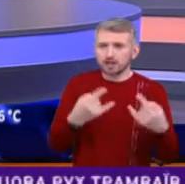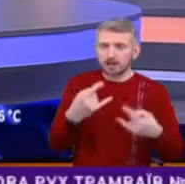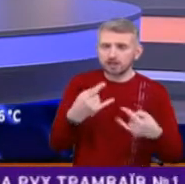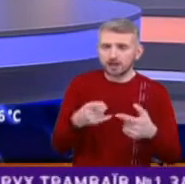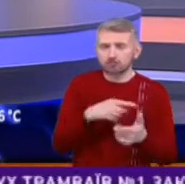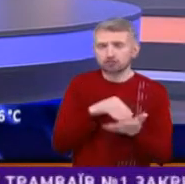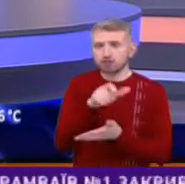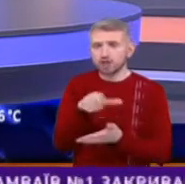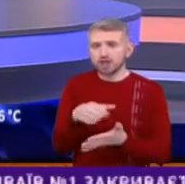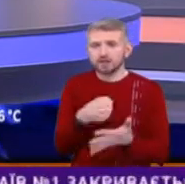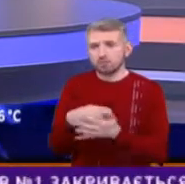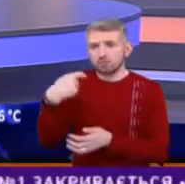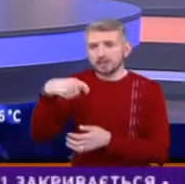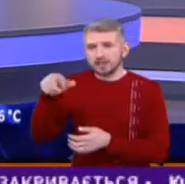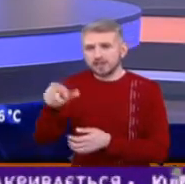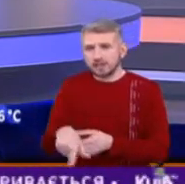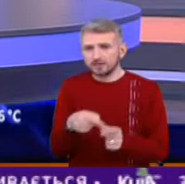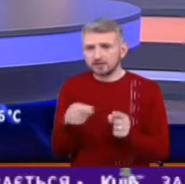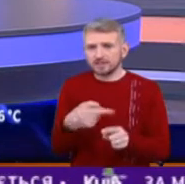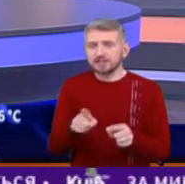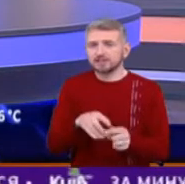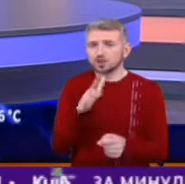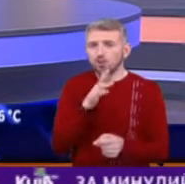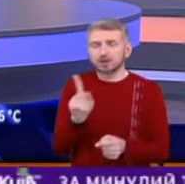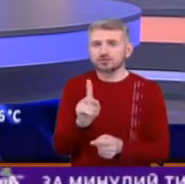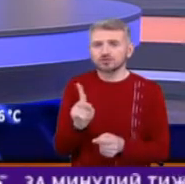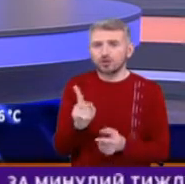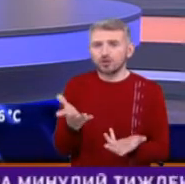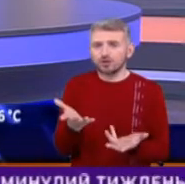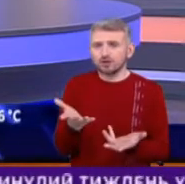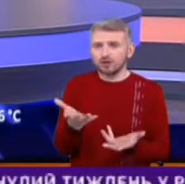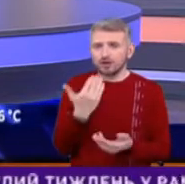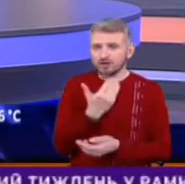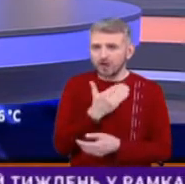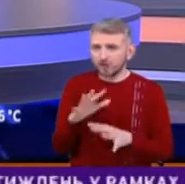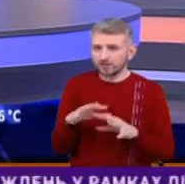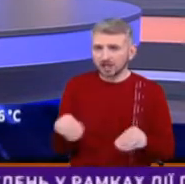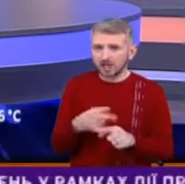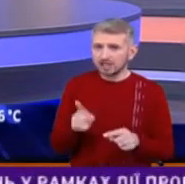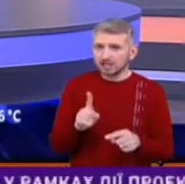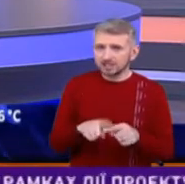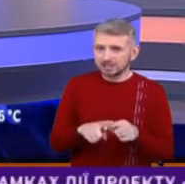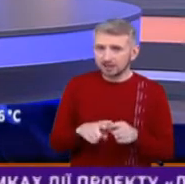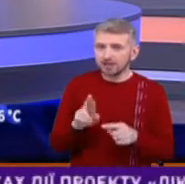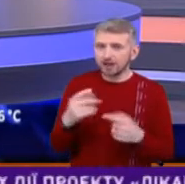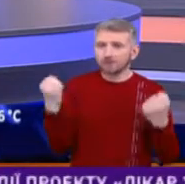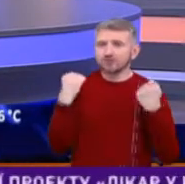чи журналістів до президента за ці роки, що от просто от край і все? Це якби, чи як в